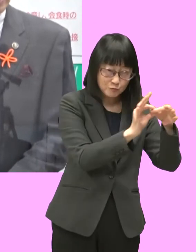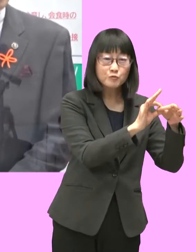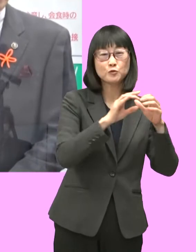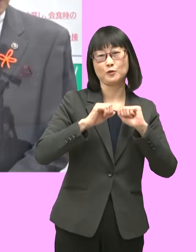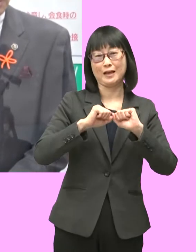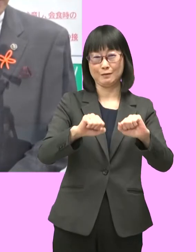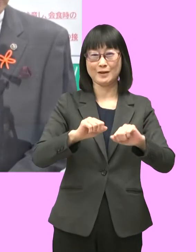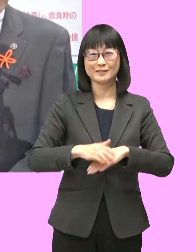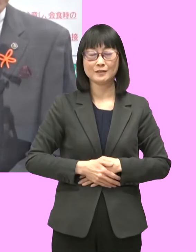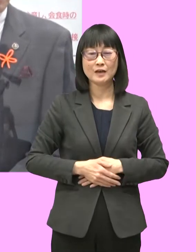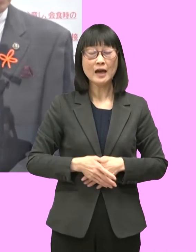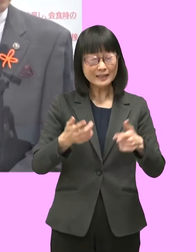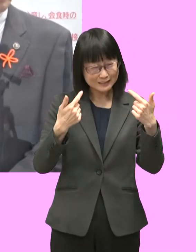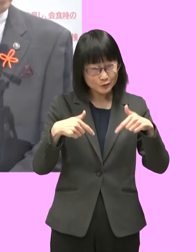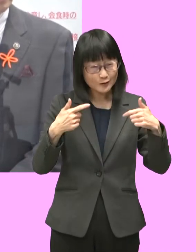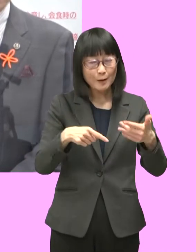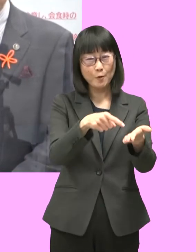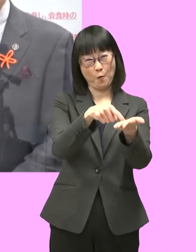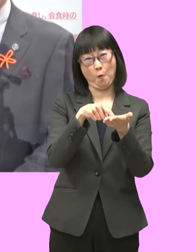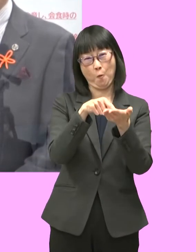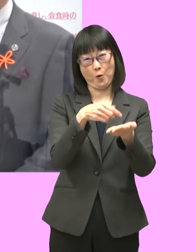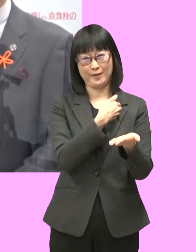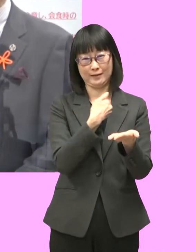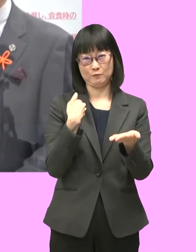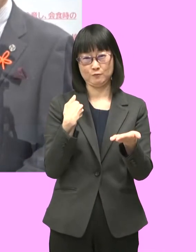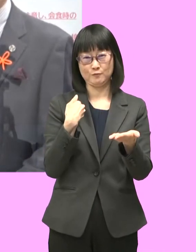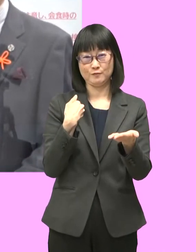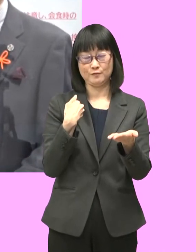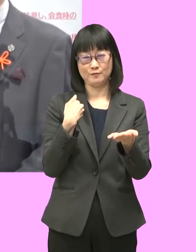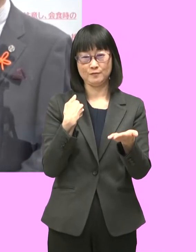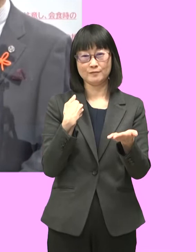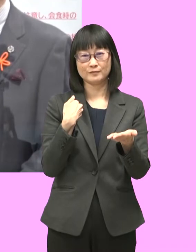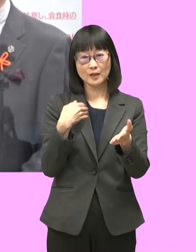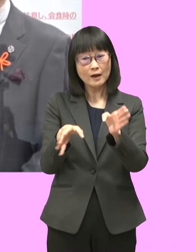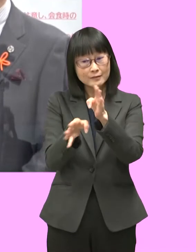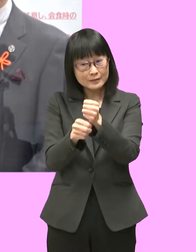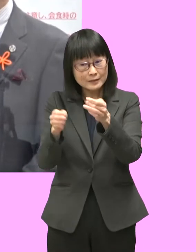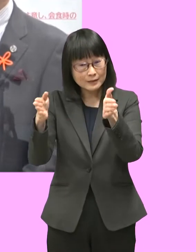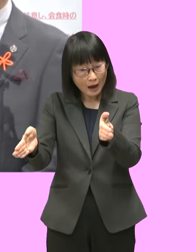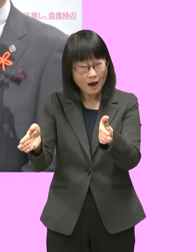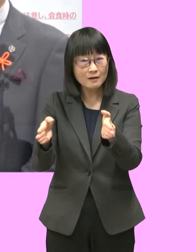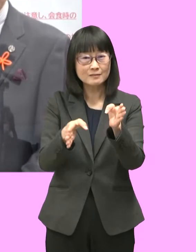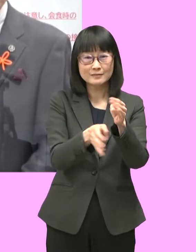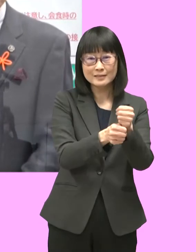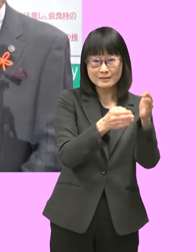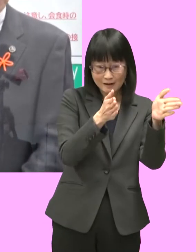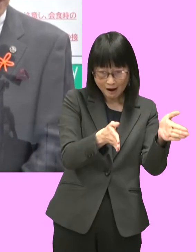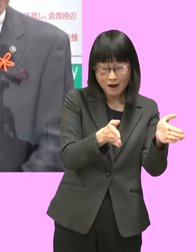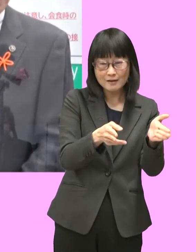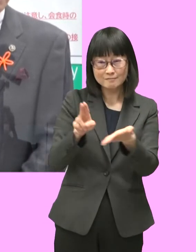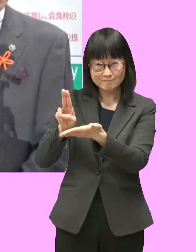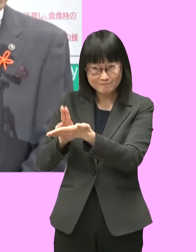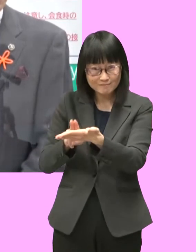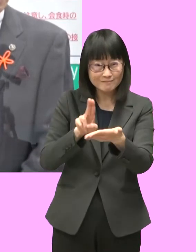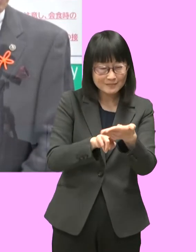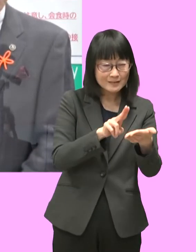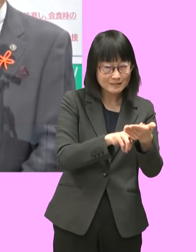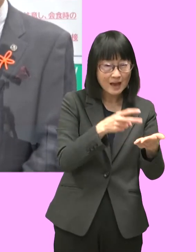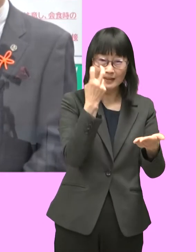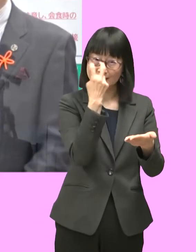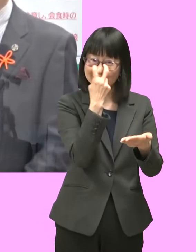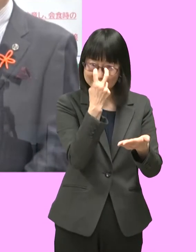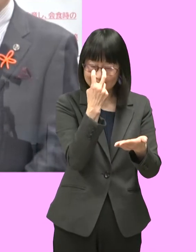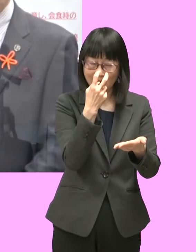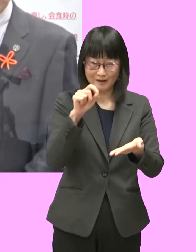応募いただきたいなと思います。我々はその時々に区切りをつけて、そこで審査に付して、そして該当したもの